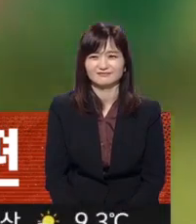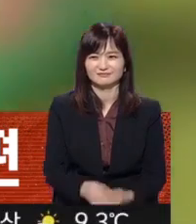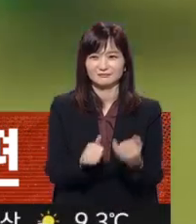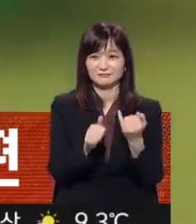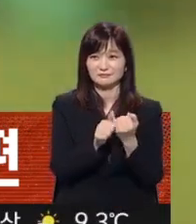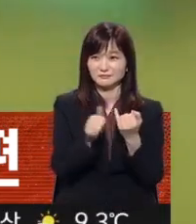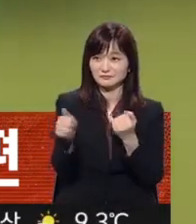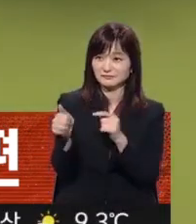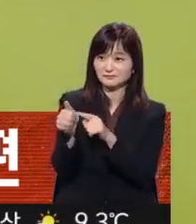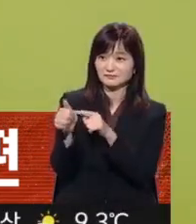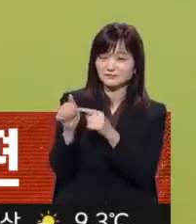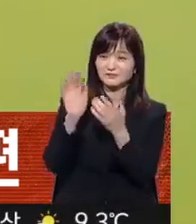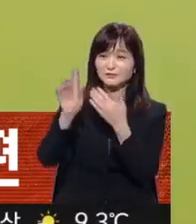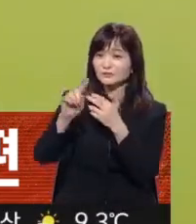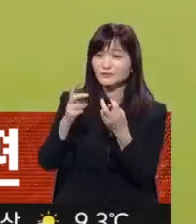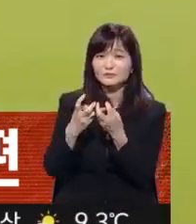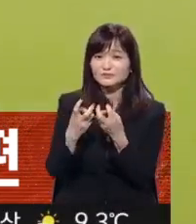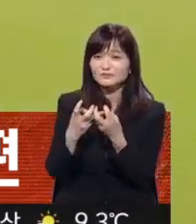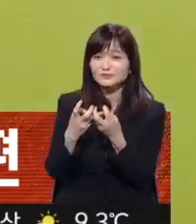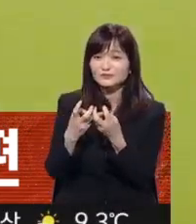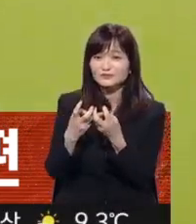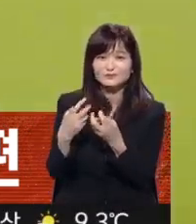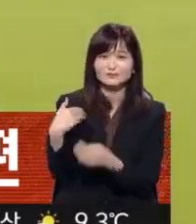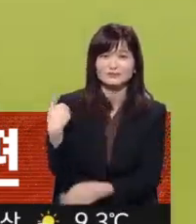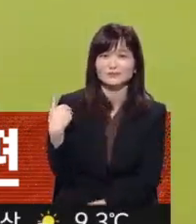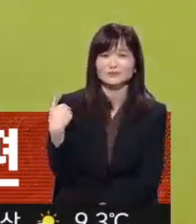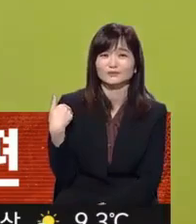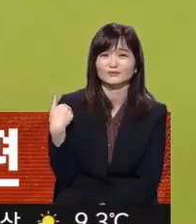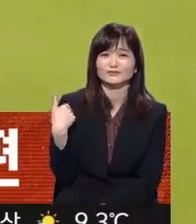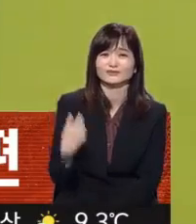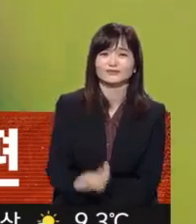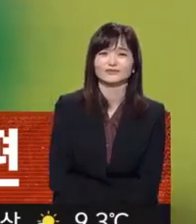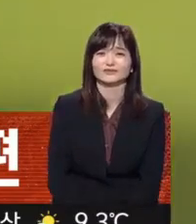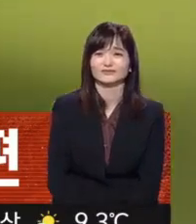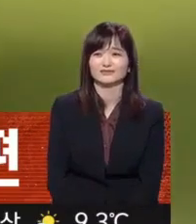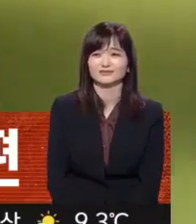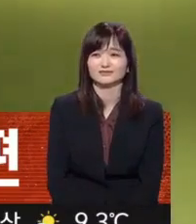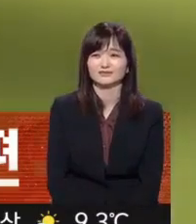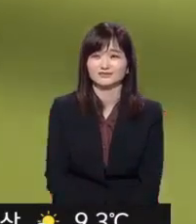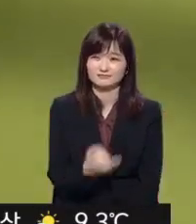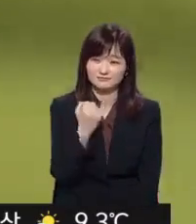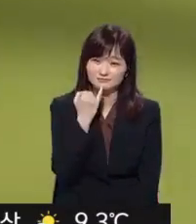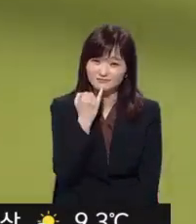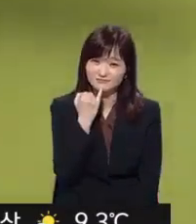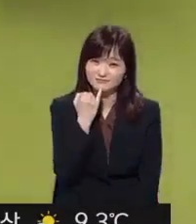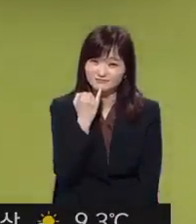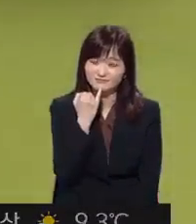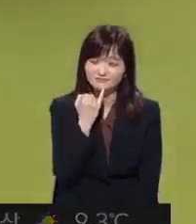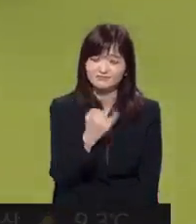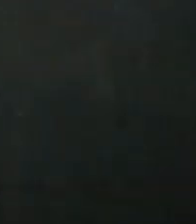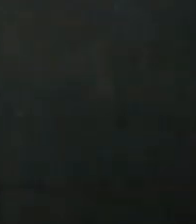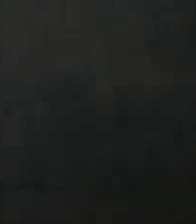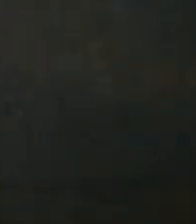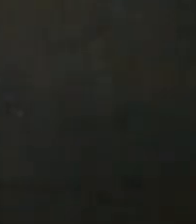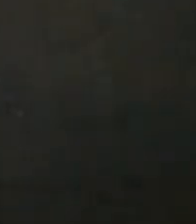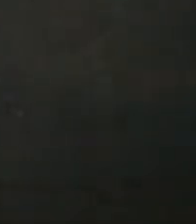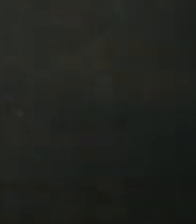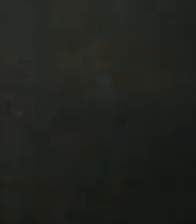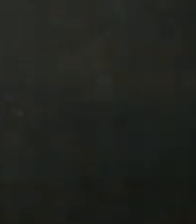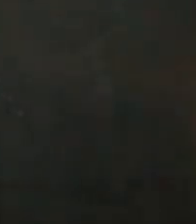남편이 저 이후에 어떻게 됐는지까지는 알려진 게 없습니다. 예, 괜찮겠죠? 예, 알겠습니다.